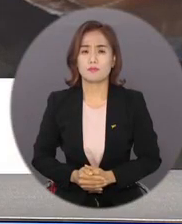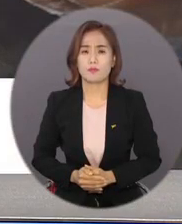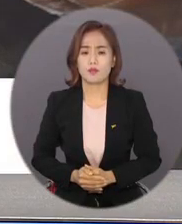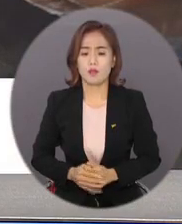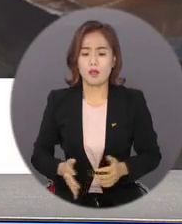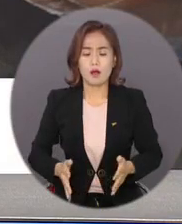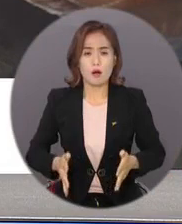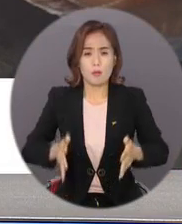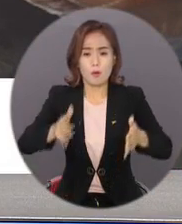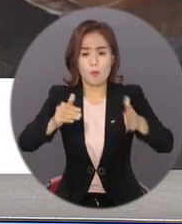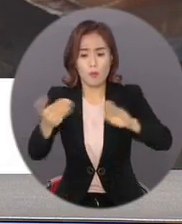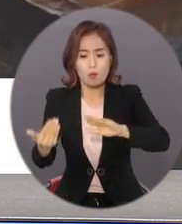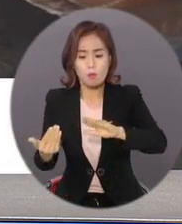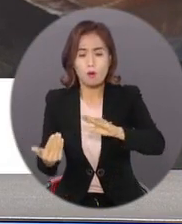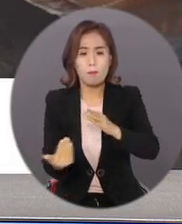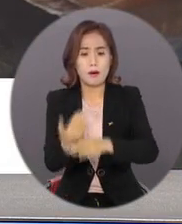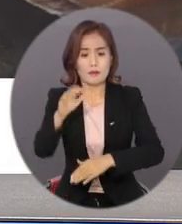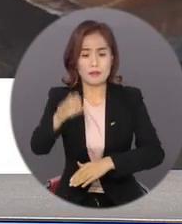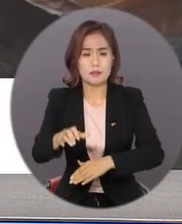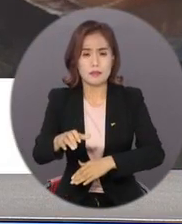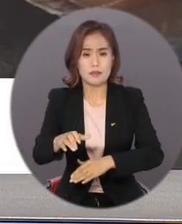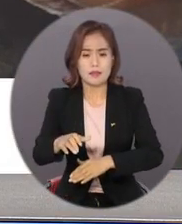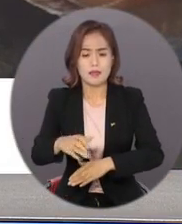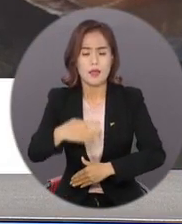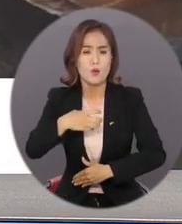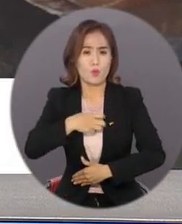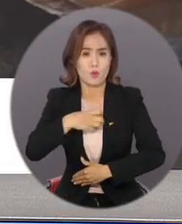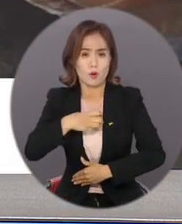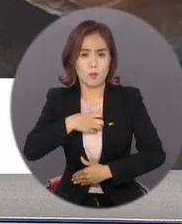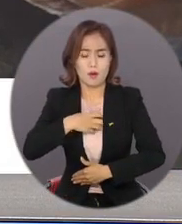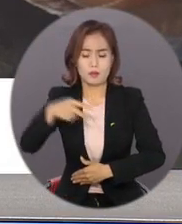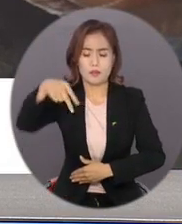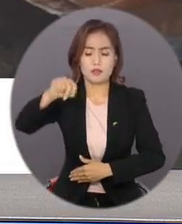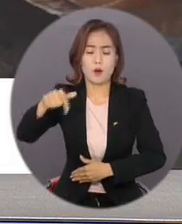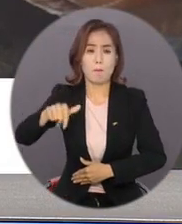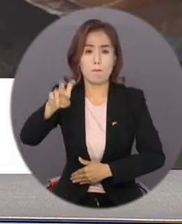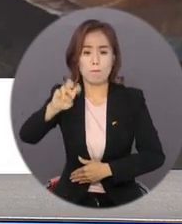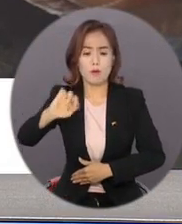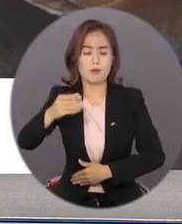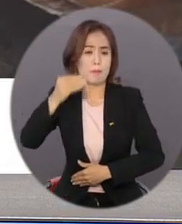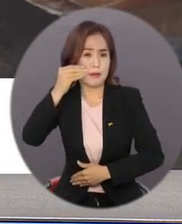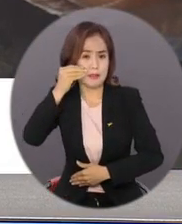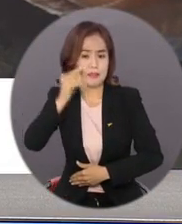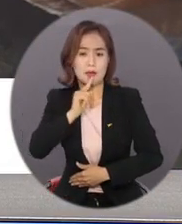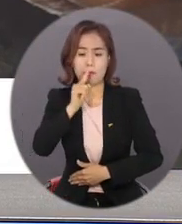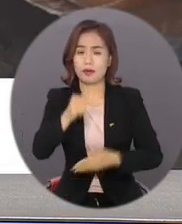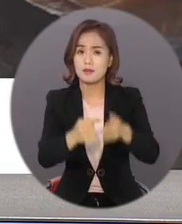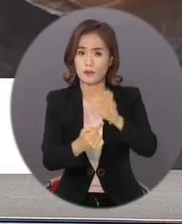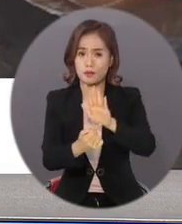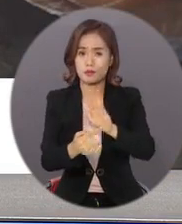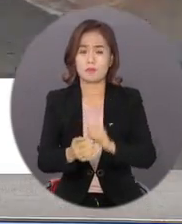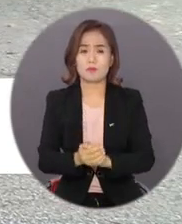이번 건물 붕괴 참사 현장에 1급 발암물질인 성면이 방치됐다는 주장이 제기됐습니다.